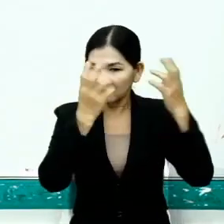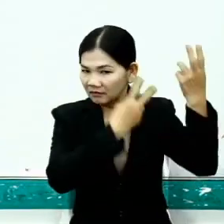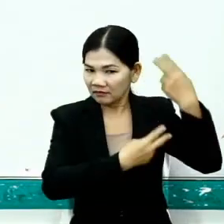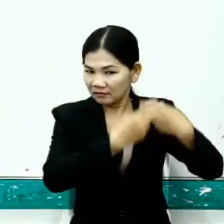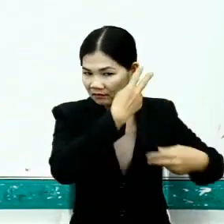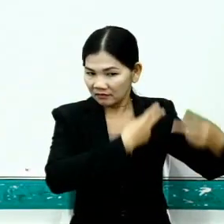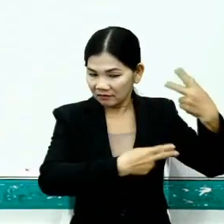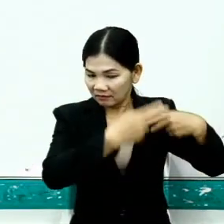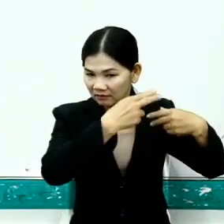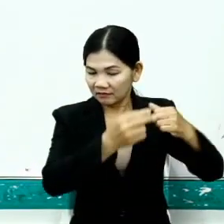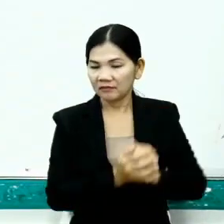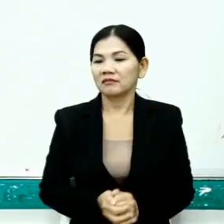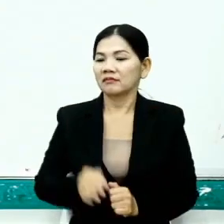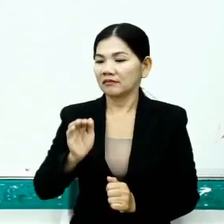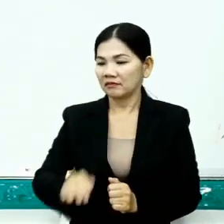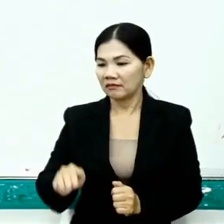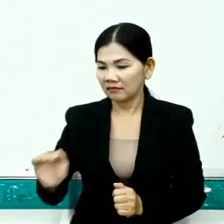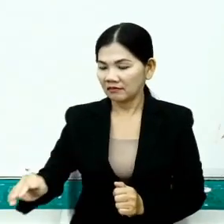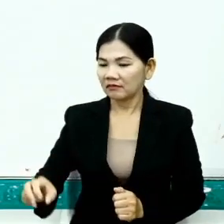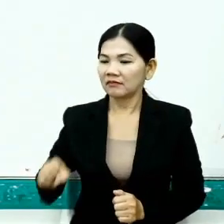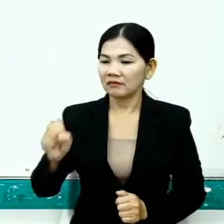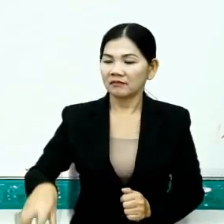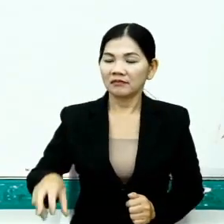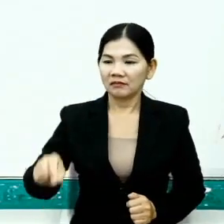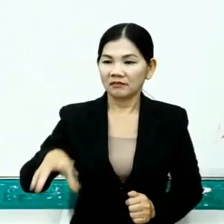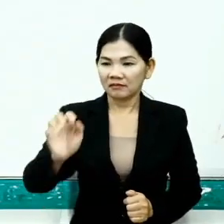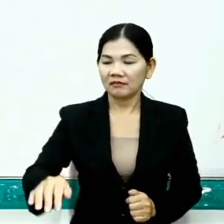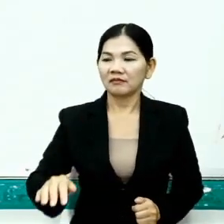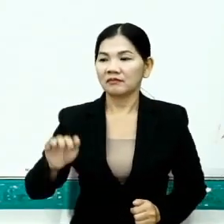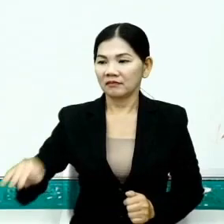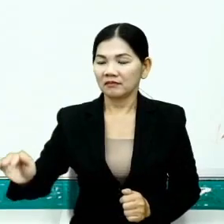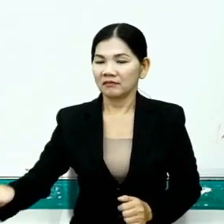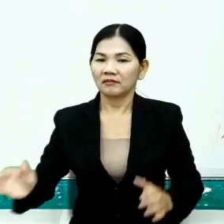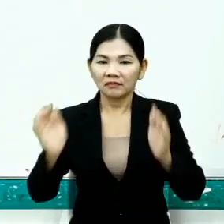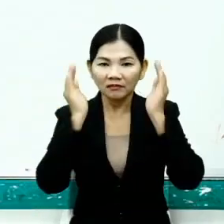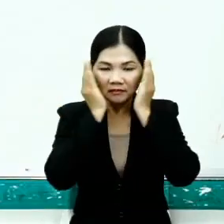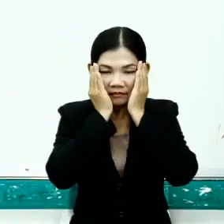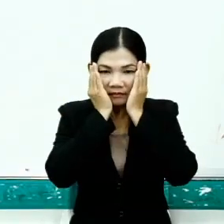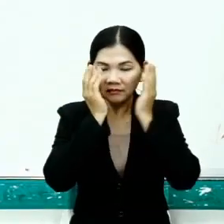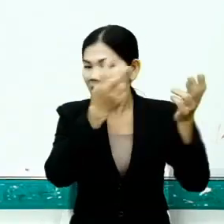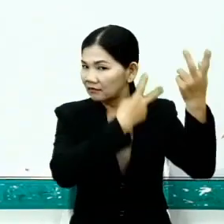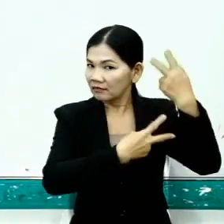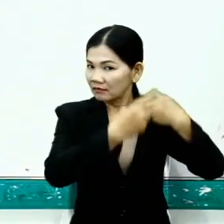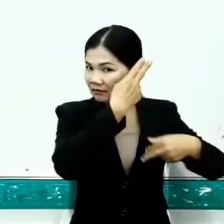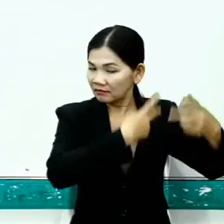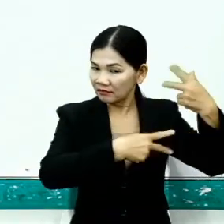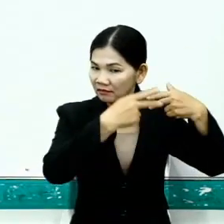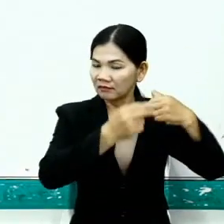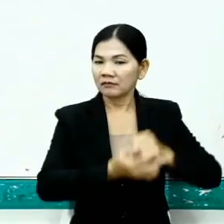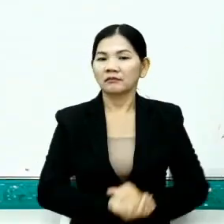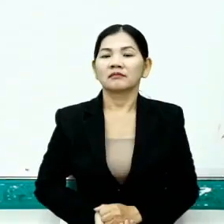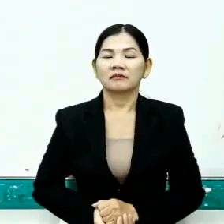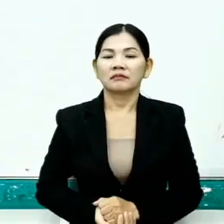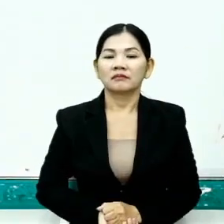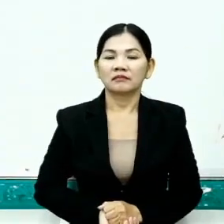hình ốp sọn cái chân chơi liêm sao ai na mơ hình ốp